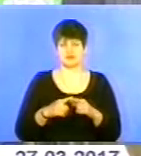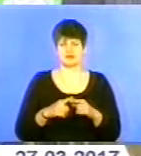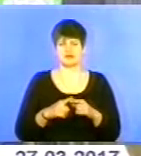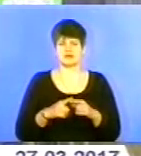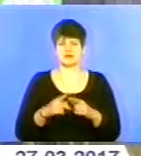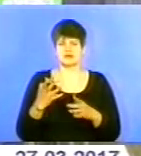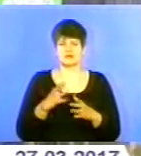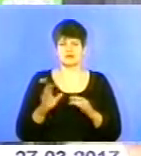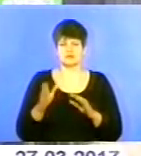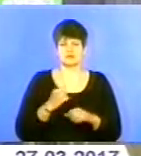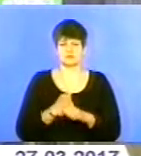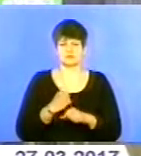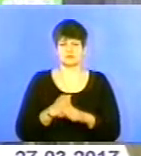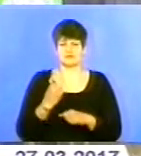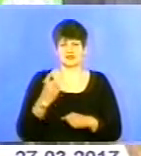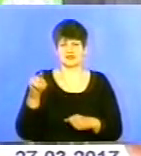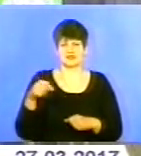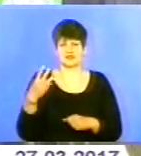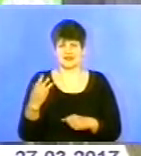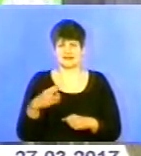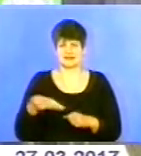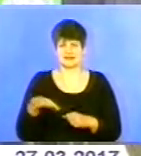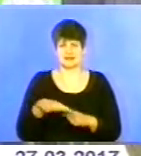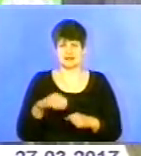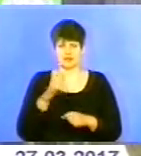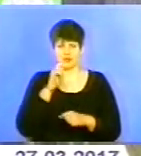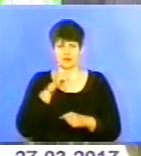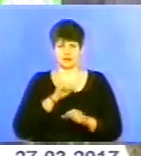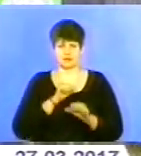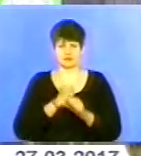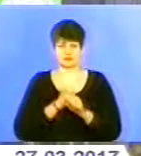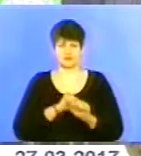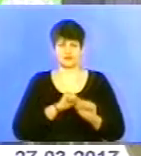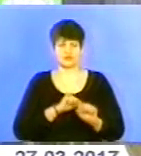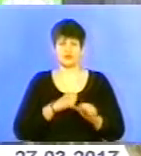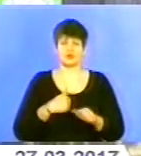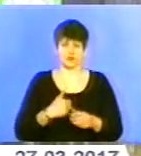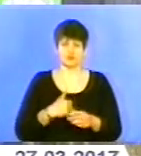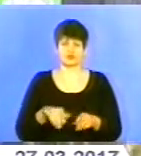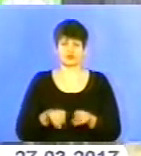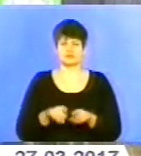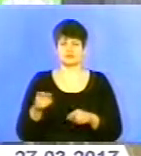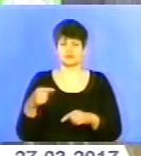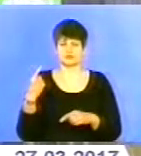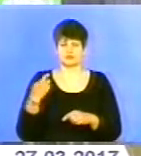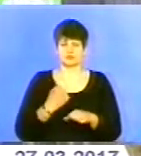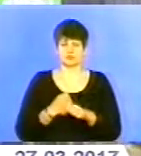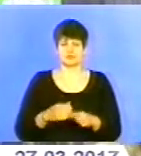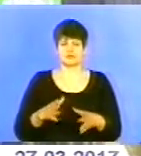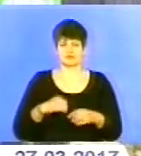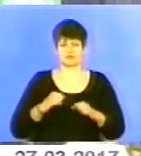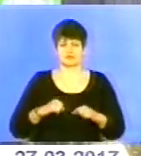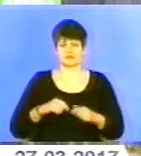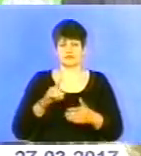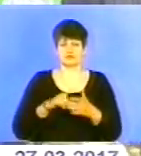котрі задіяні практично 2/3 населення країни. От, а ми хочемо це зробити в області Тернопільській. Я сподіваюся, що спільними зусиллями, якщо